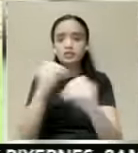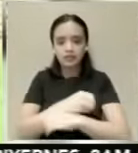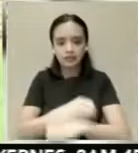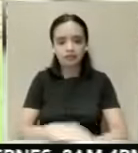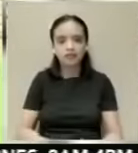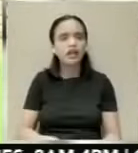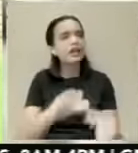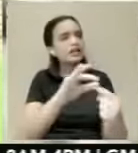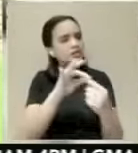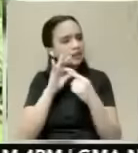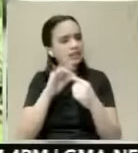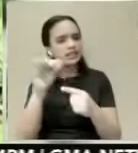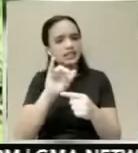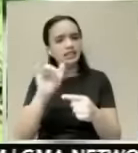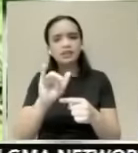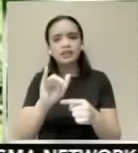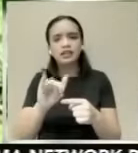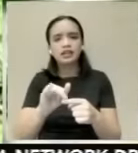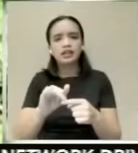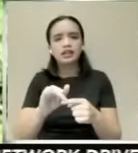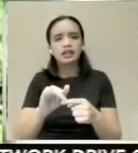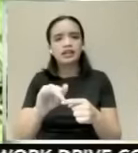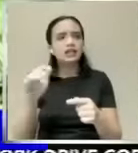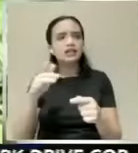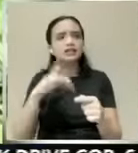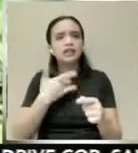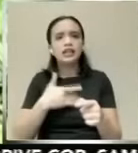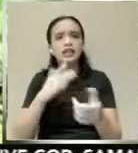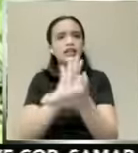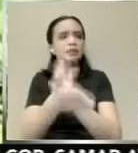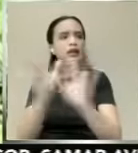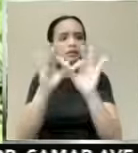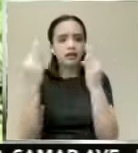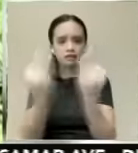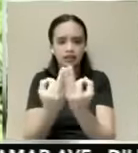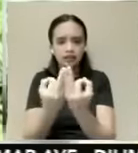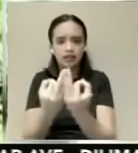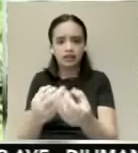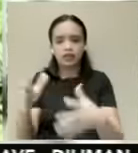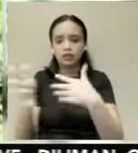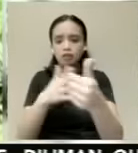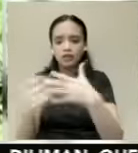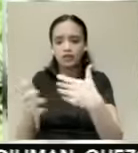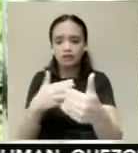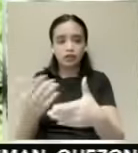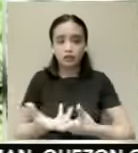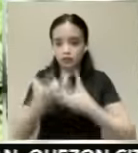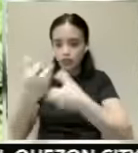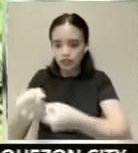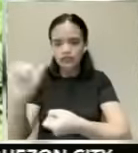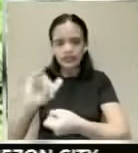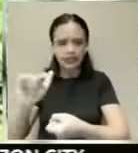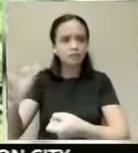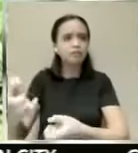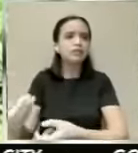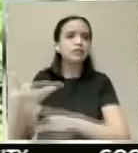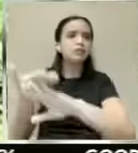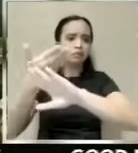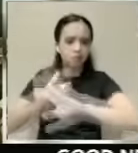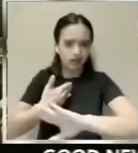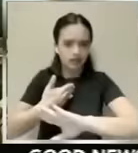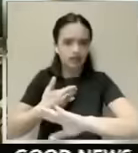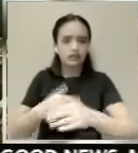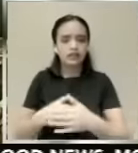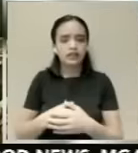silang extension ng family niyo. Ibabalik po nila sa inyo kung ano yung pagtitiwala at pagmamalasakit na ibigay ibinigay sa sa